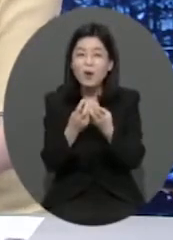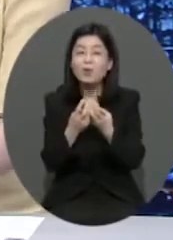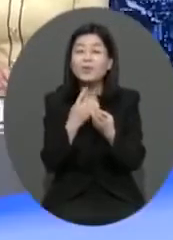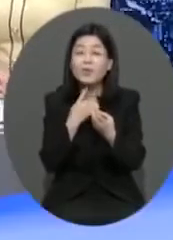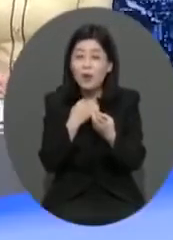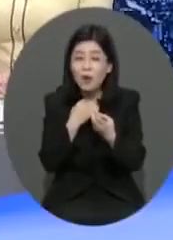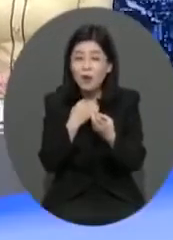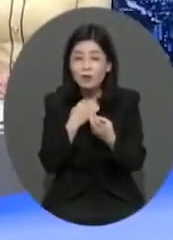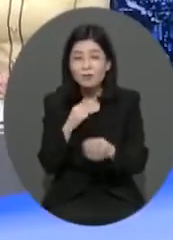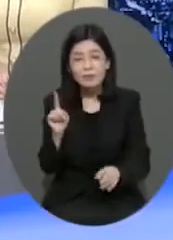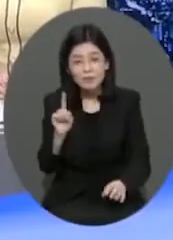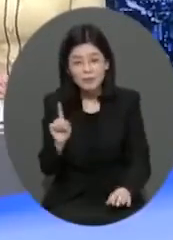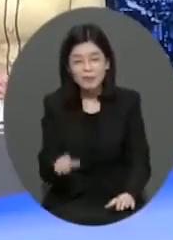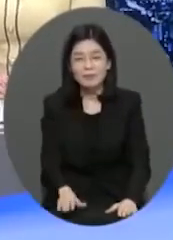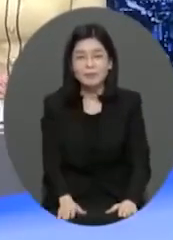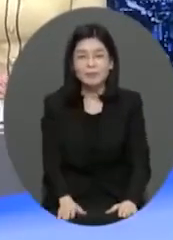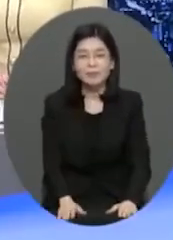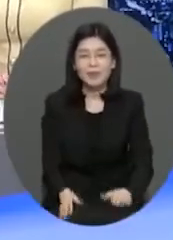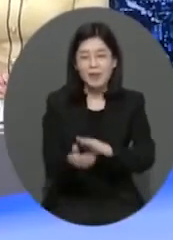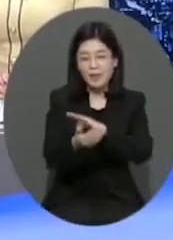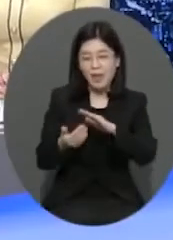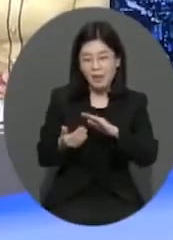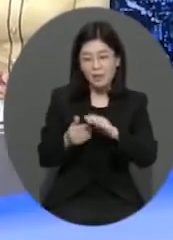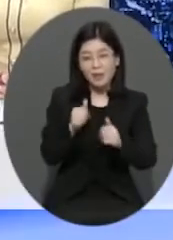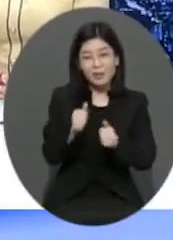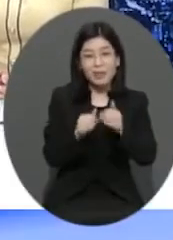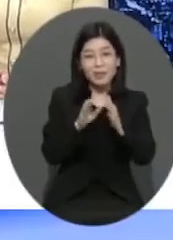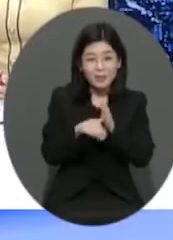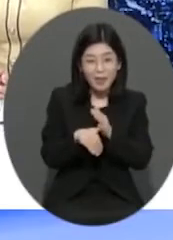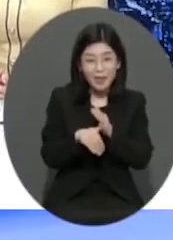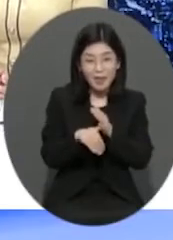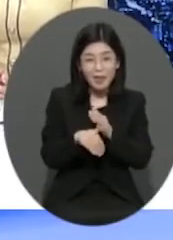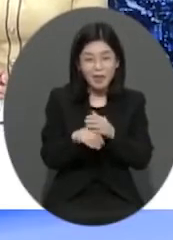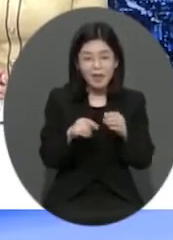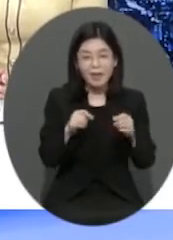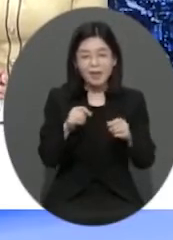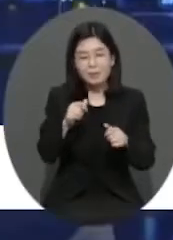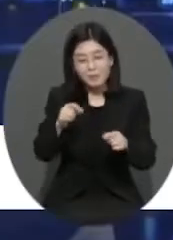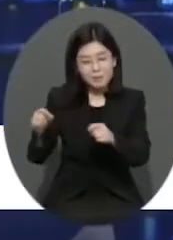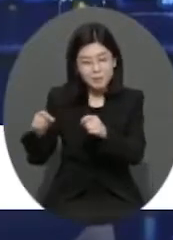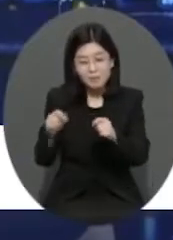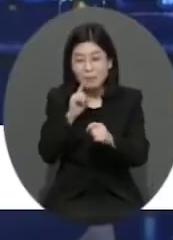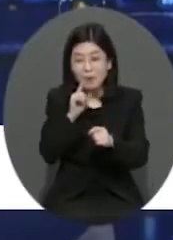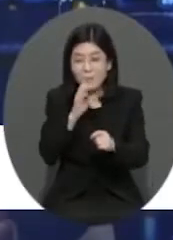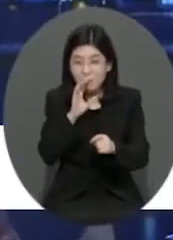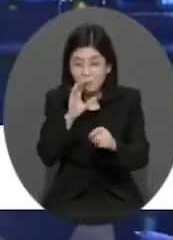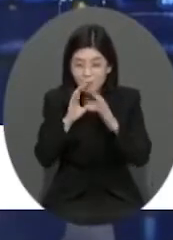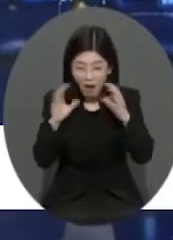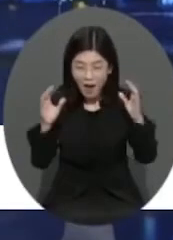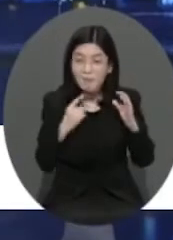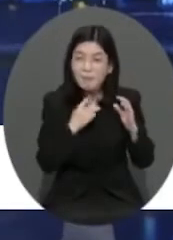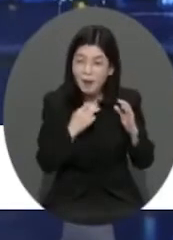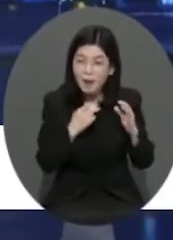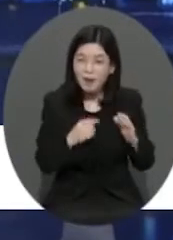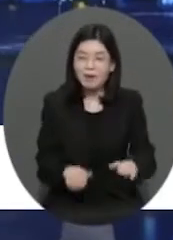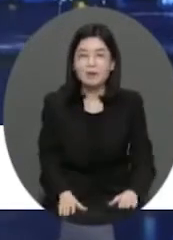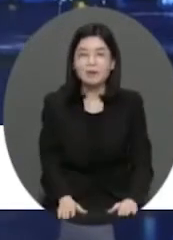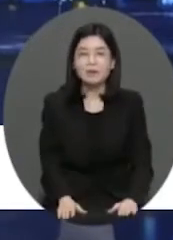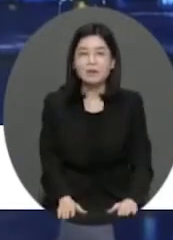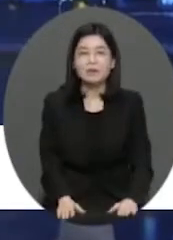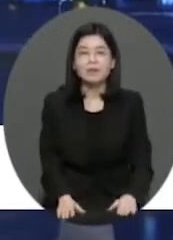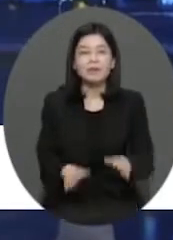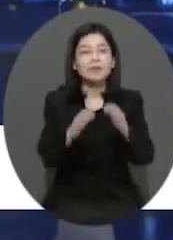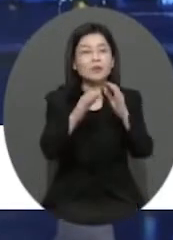입니까 우선 예비 경선을 시작하게 전에 한번 그런 논의가 있었죠 그런데 예비 경사를 막상 해 보니까 저희가 세 번의 국민